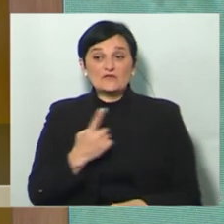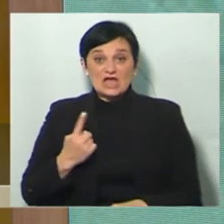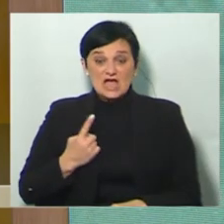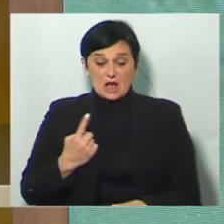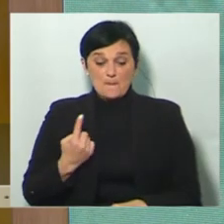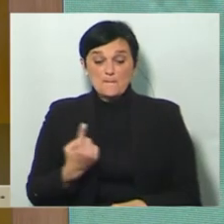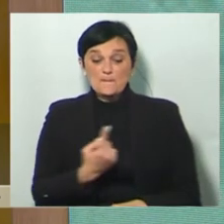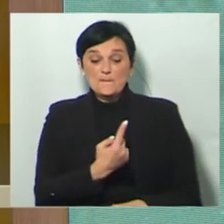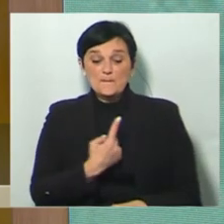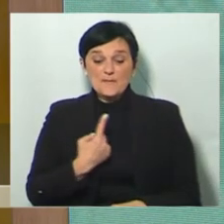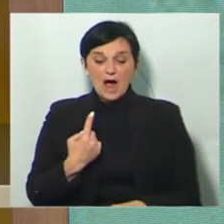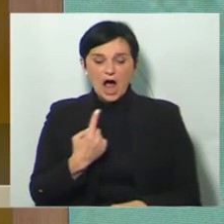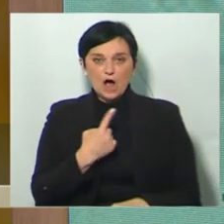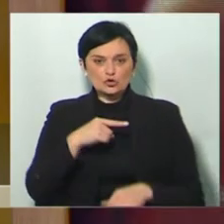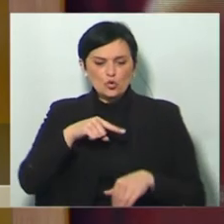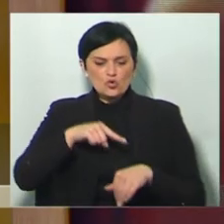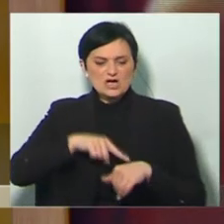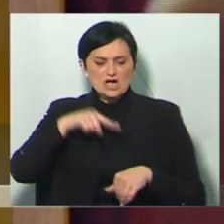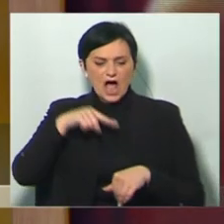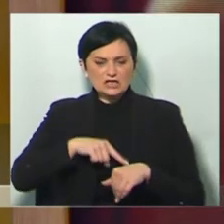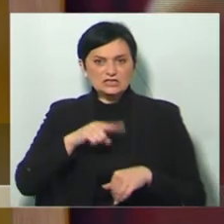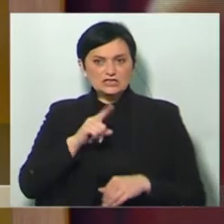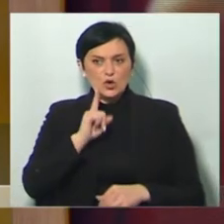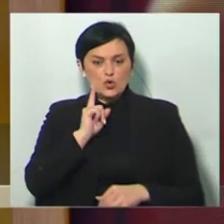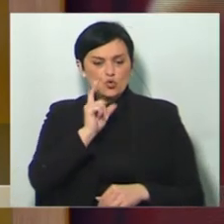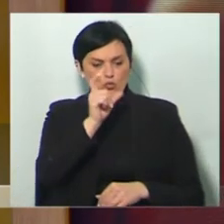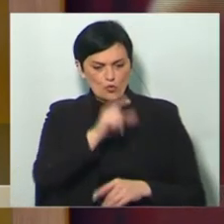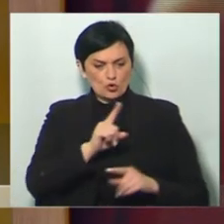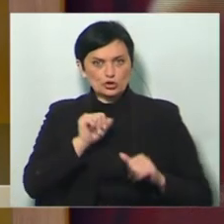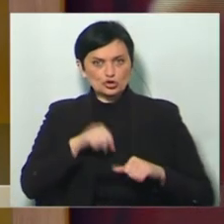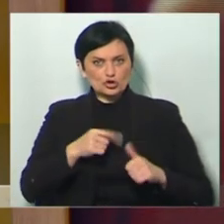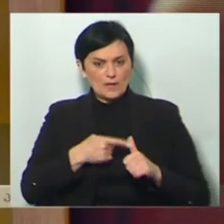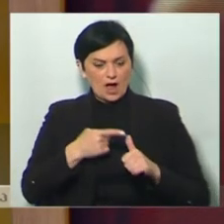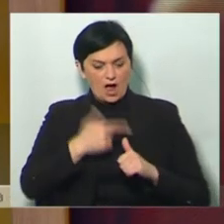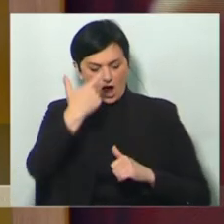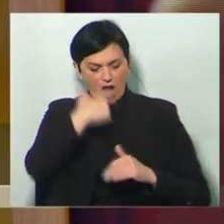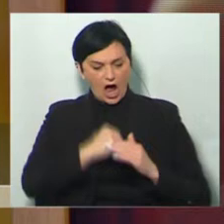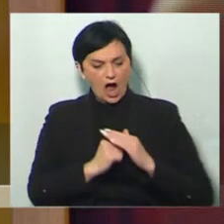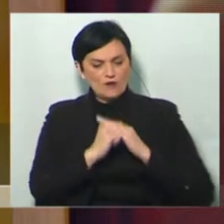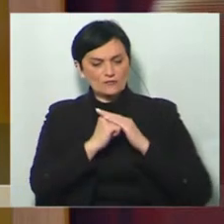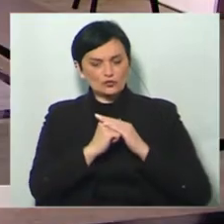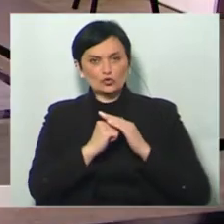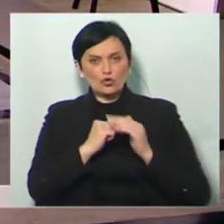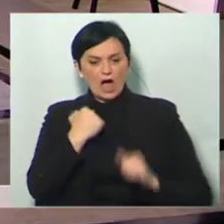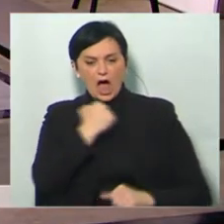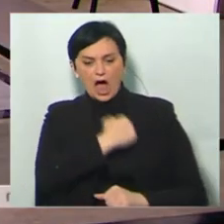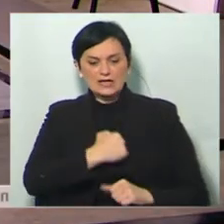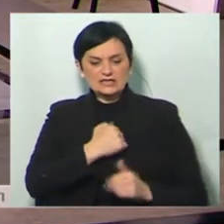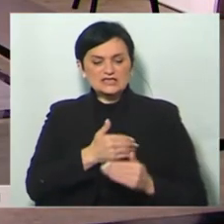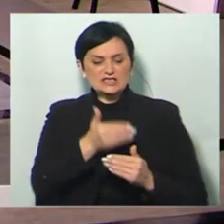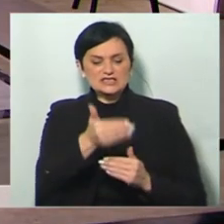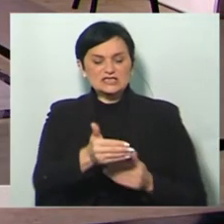martobis, da, zleveli, gans, da, mozarci, și izleba autoagresii, inapiroba, hloci, des. Imit omrom,